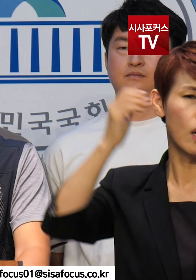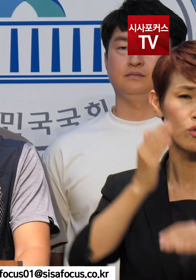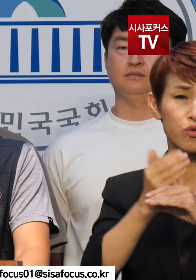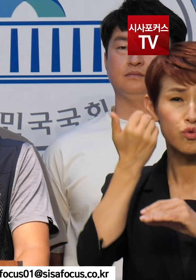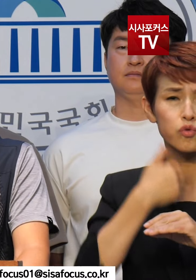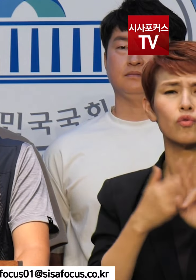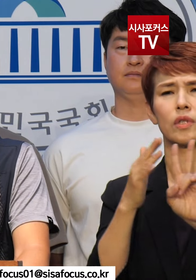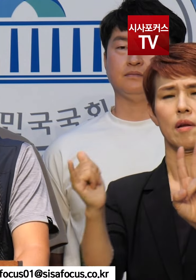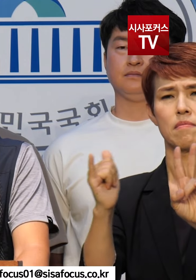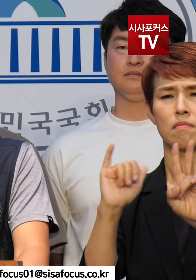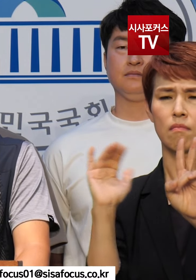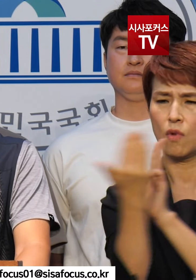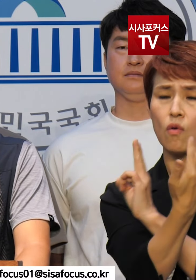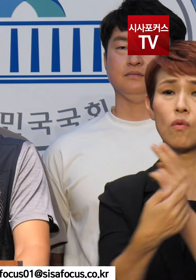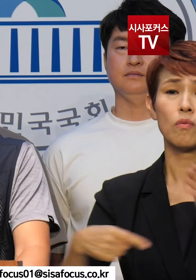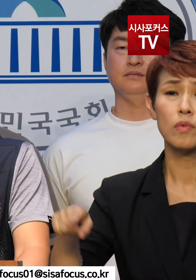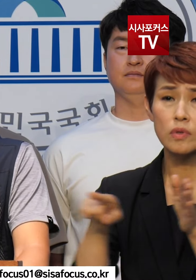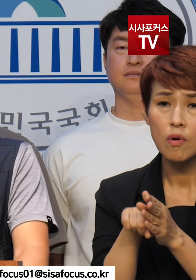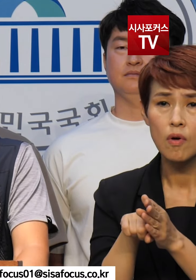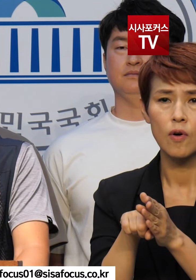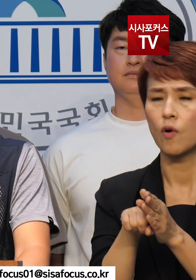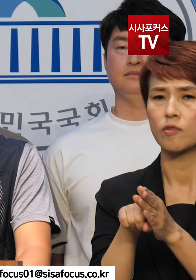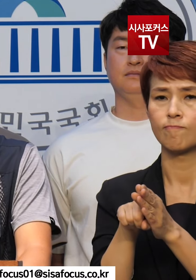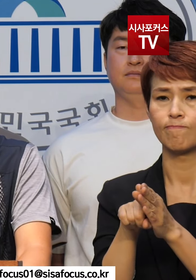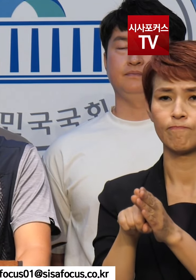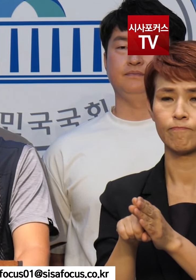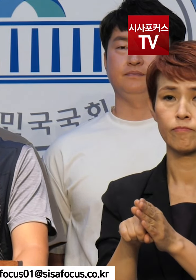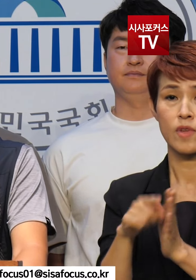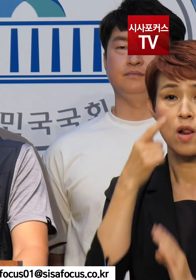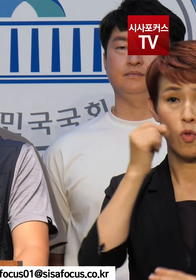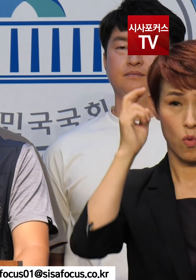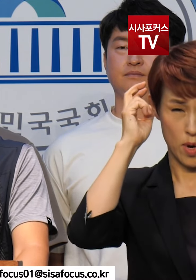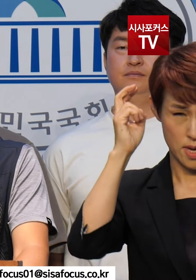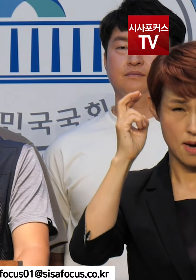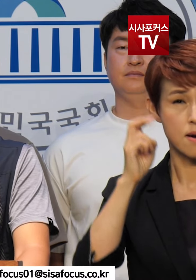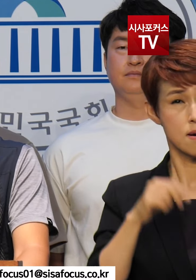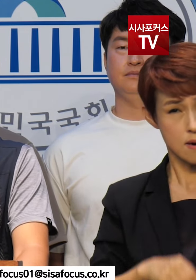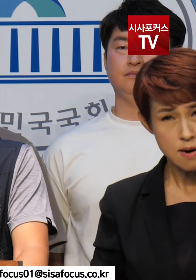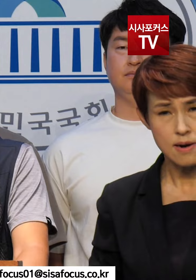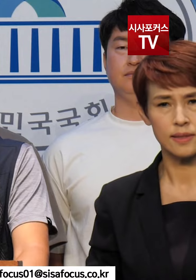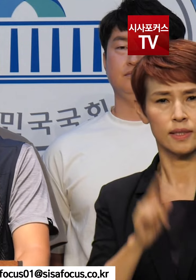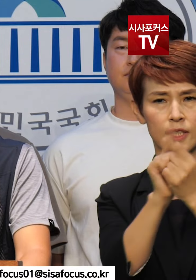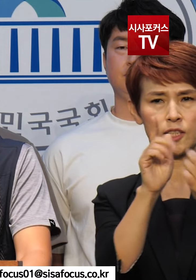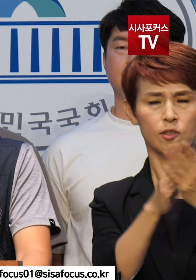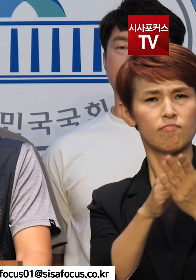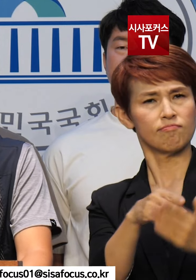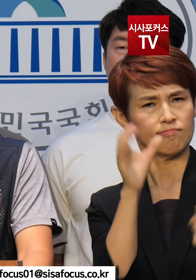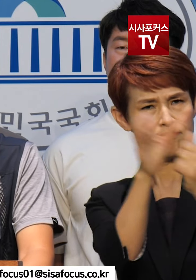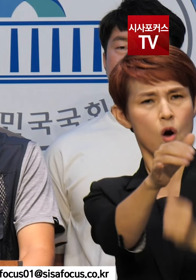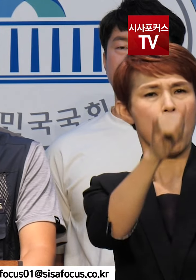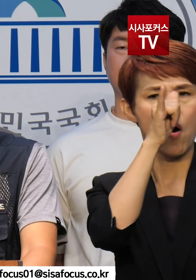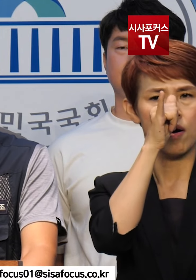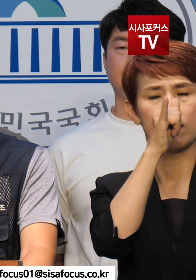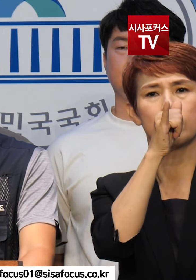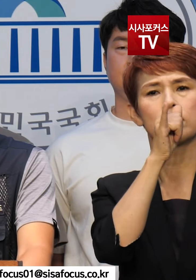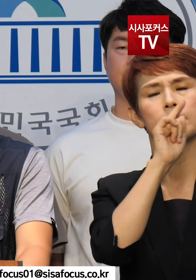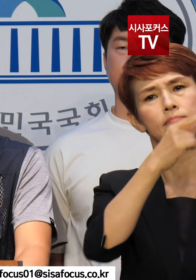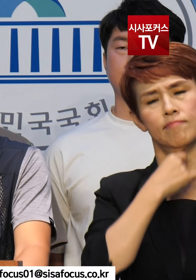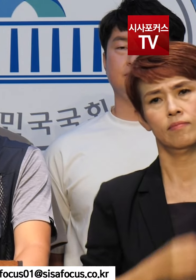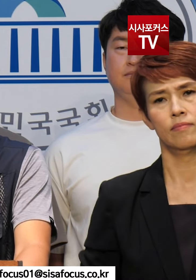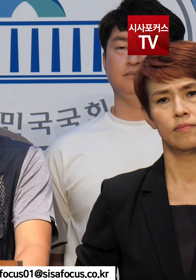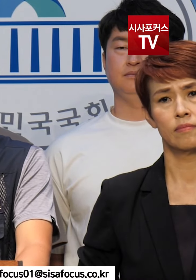두 동지를 지키기 위해서 결정권이 있는 일본 본사 관계자에게 직접 책임을 묻고